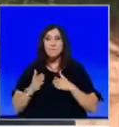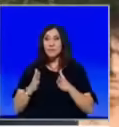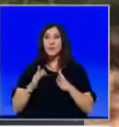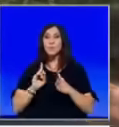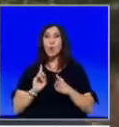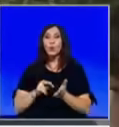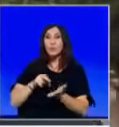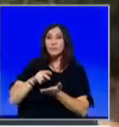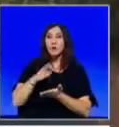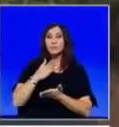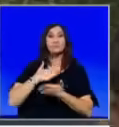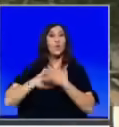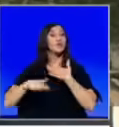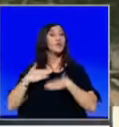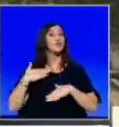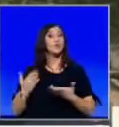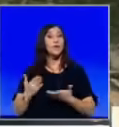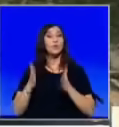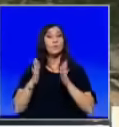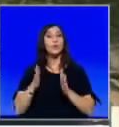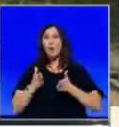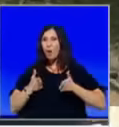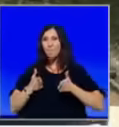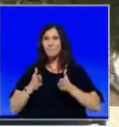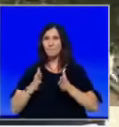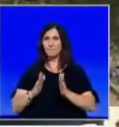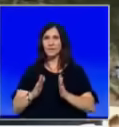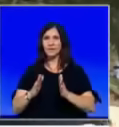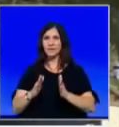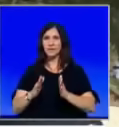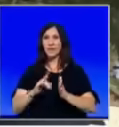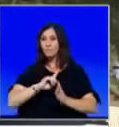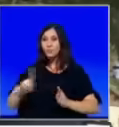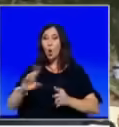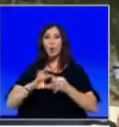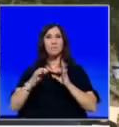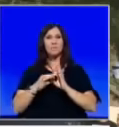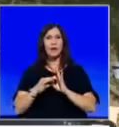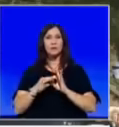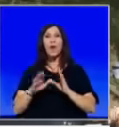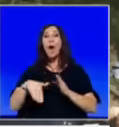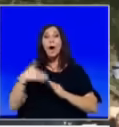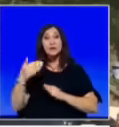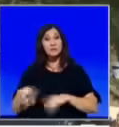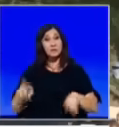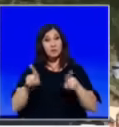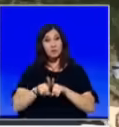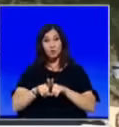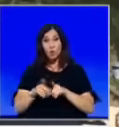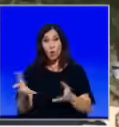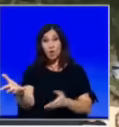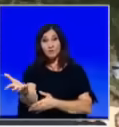и удовлетворението определено е от пътят до Олимпиадата. Нали, вече след като